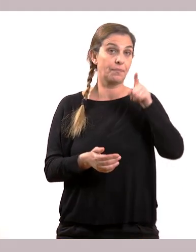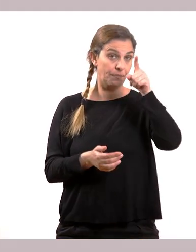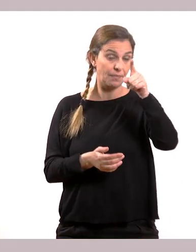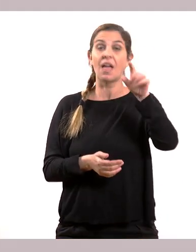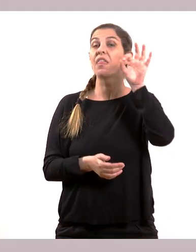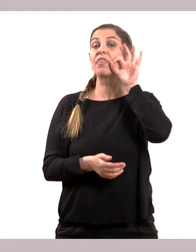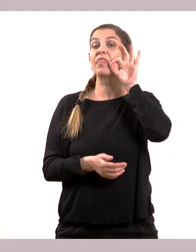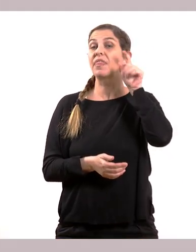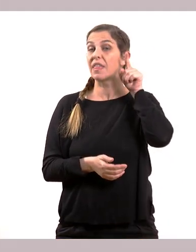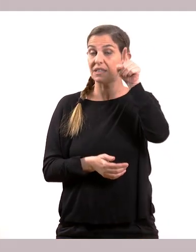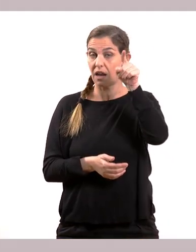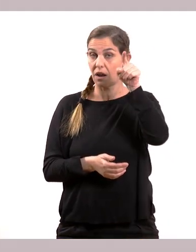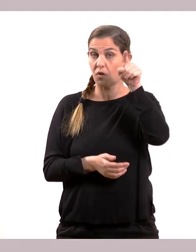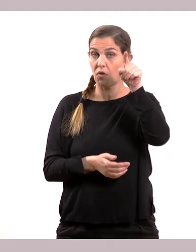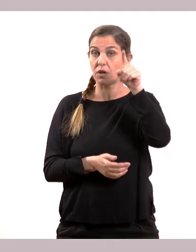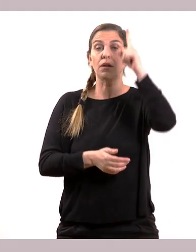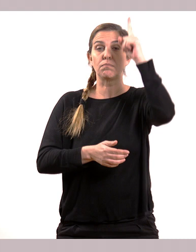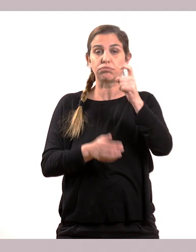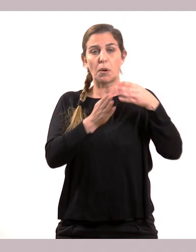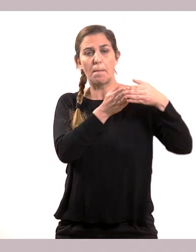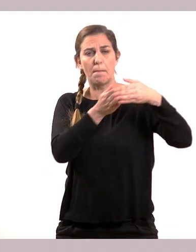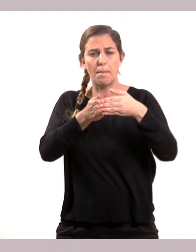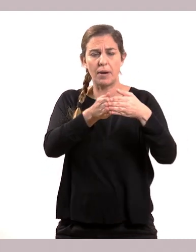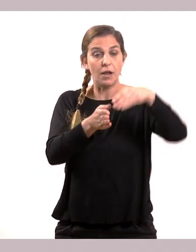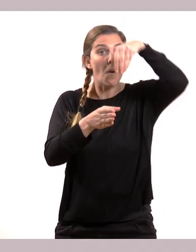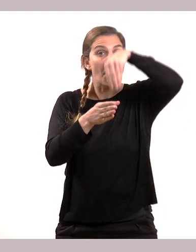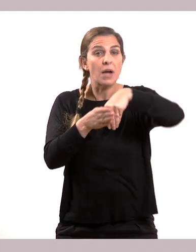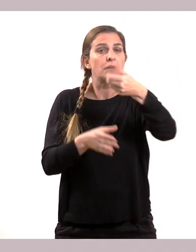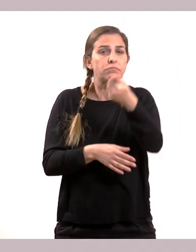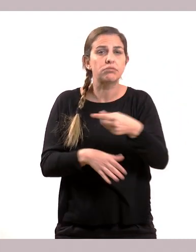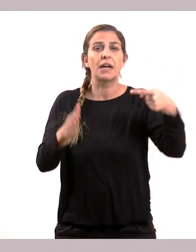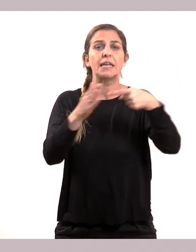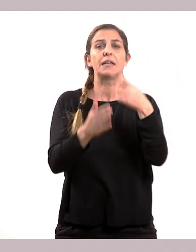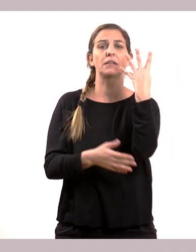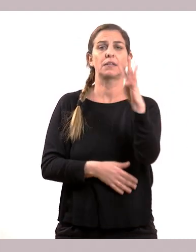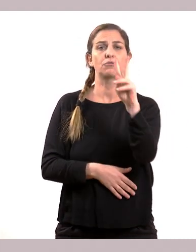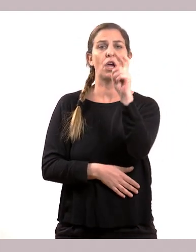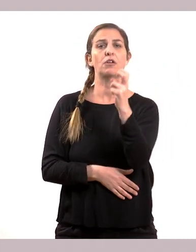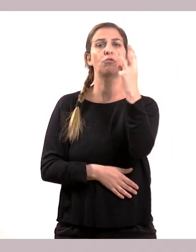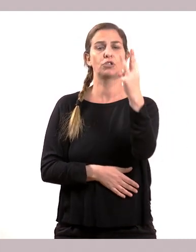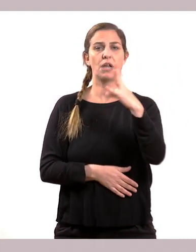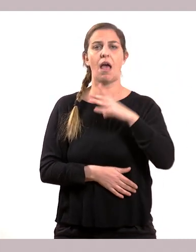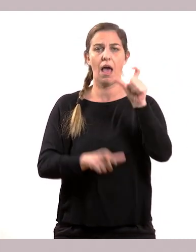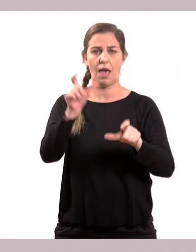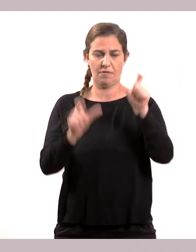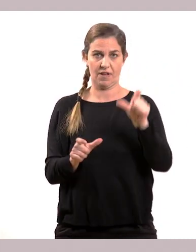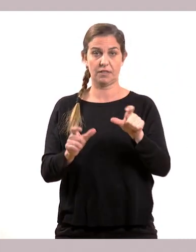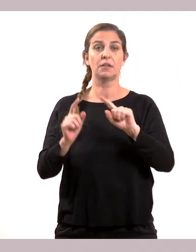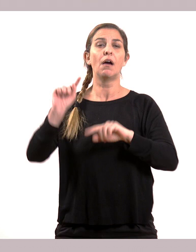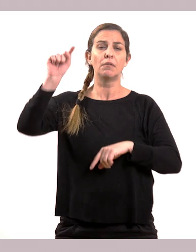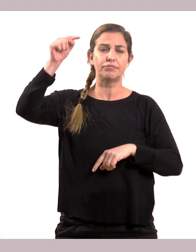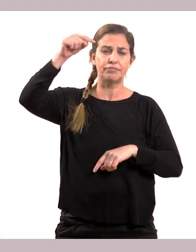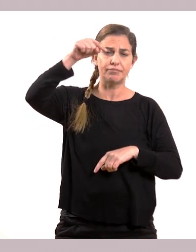Θεσσαλονίκη ξεκινάει το πλοίο με 1.423 επιβάτες. Φτάνει στη Λίμνο